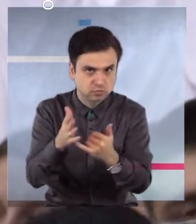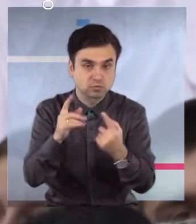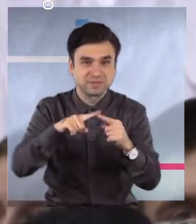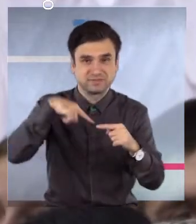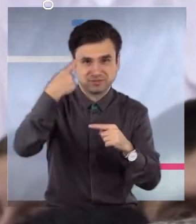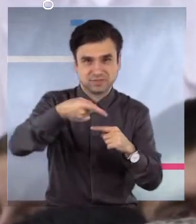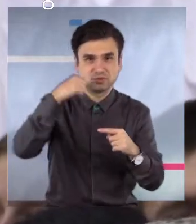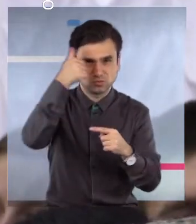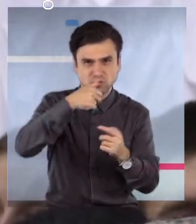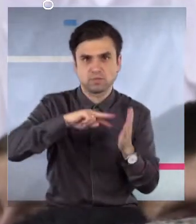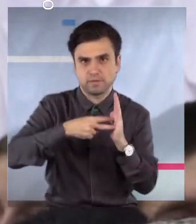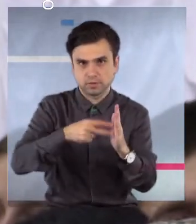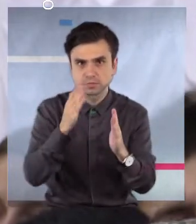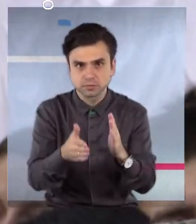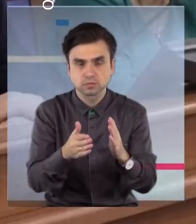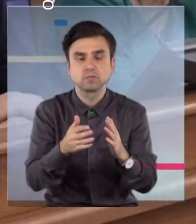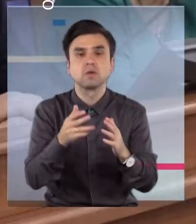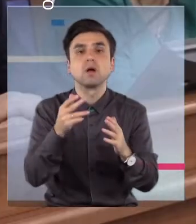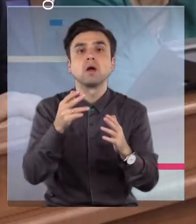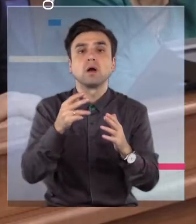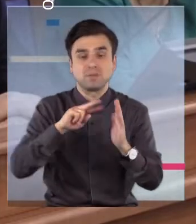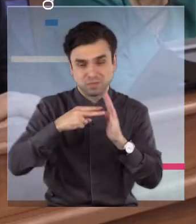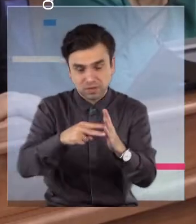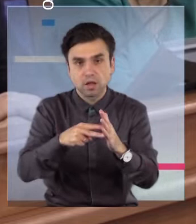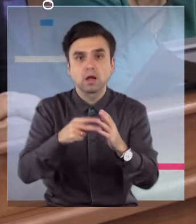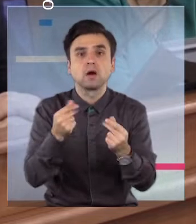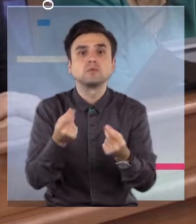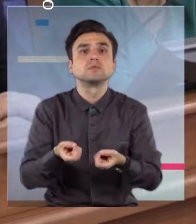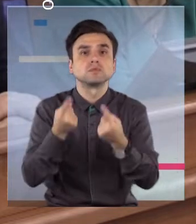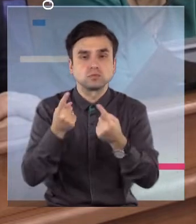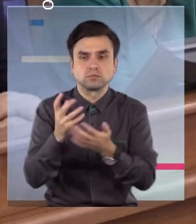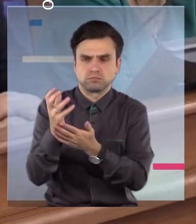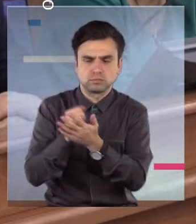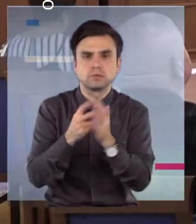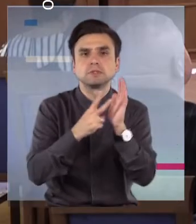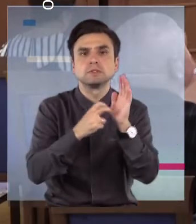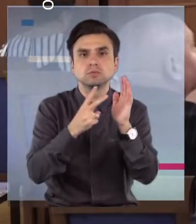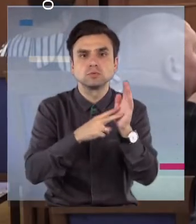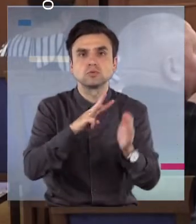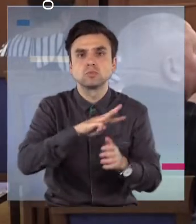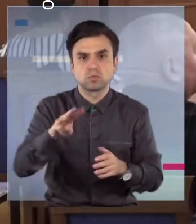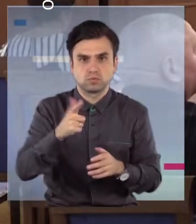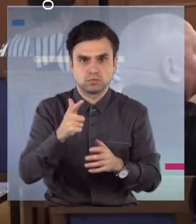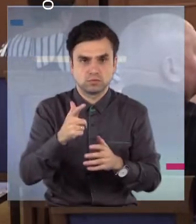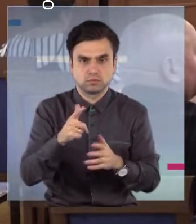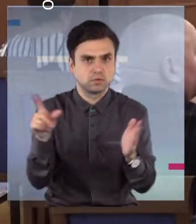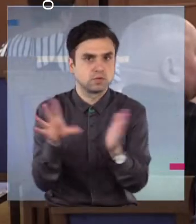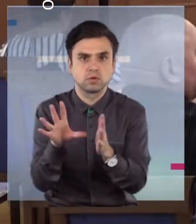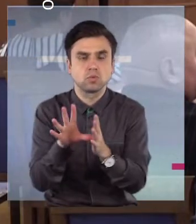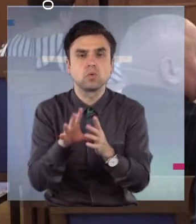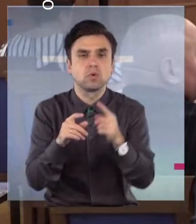влада виділила рекордні більше 700 мільйонів гривень. Це майже на 140 мільйонів гривень більше, ніж